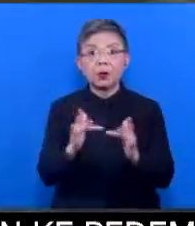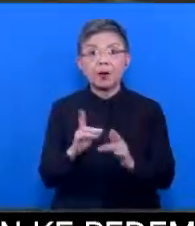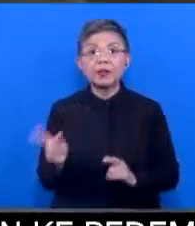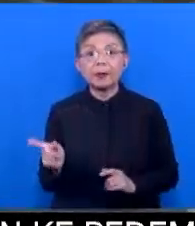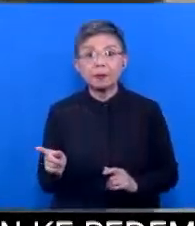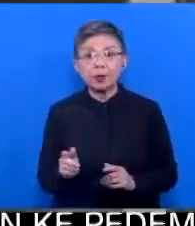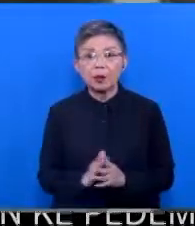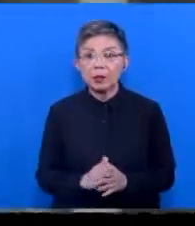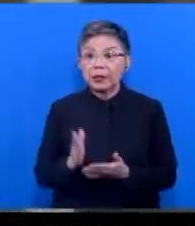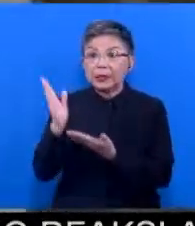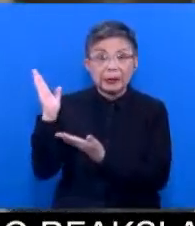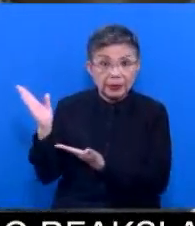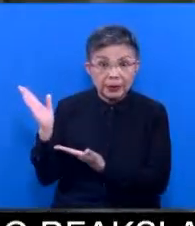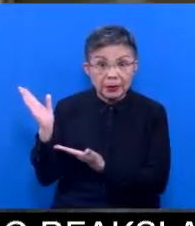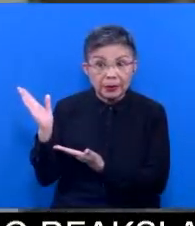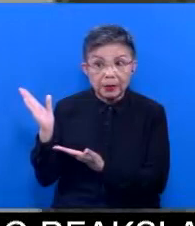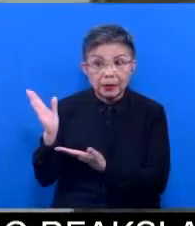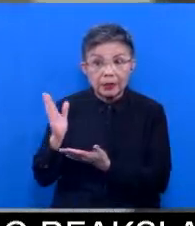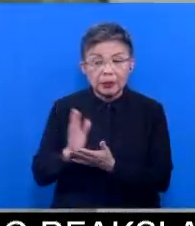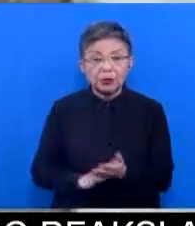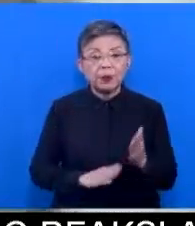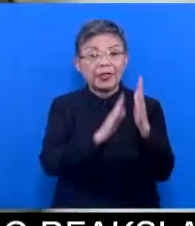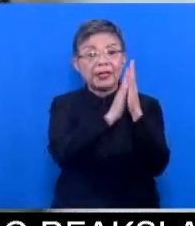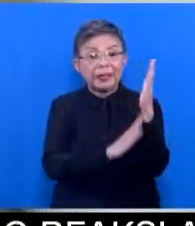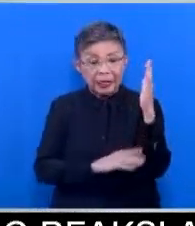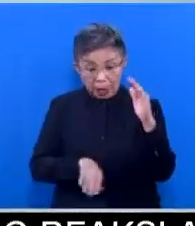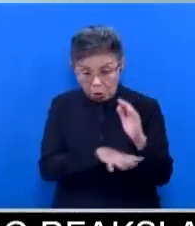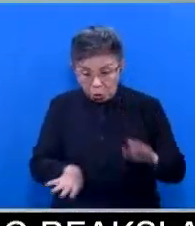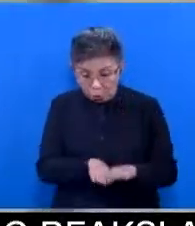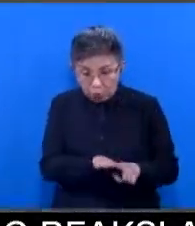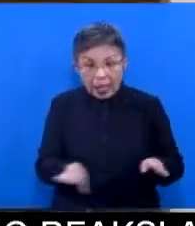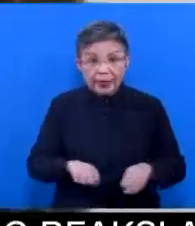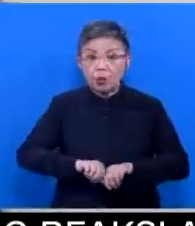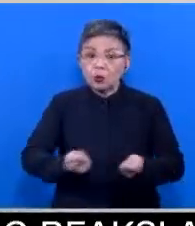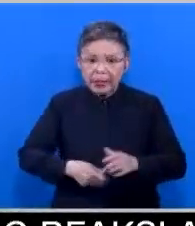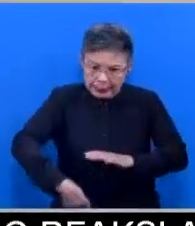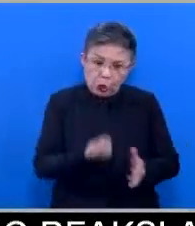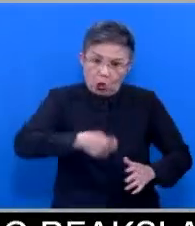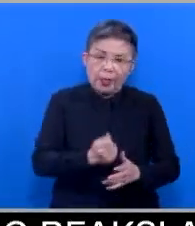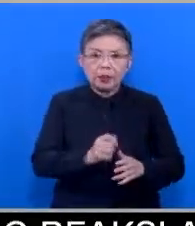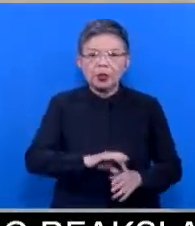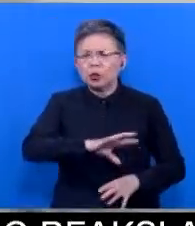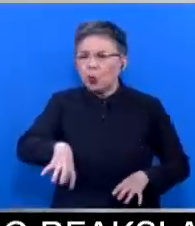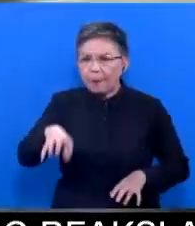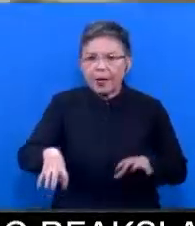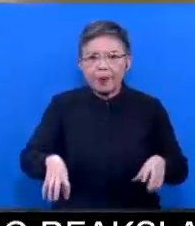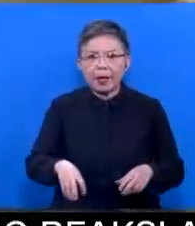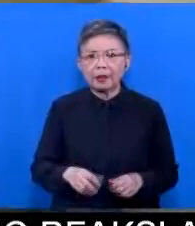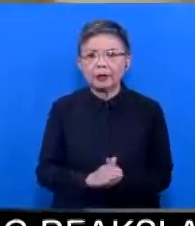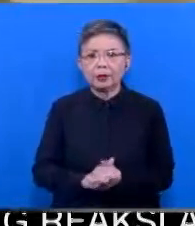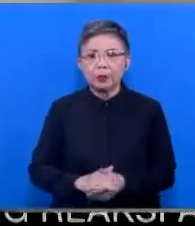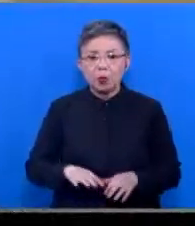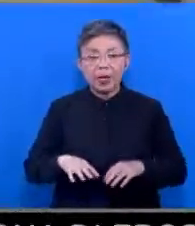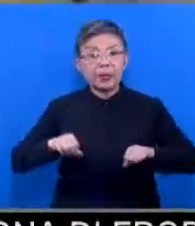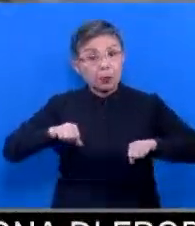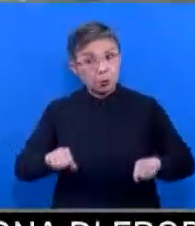Tak tanggung-tanggung, hanya dinding dan lantai rusak yang tersisa di rumah ini. Seluruh perabot, mulai dari